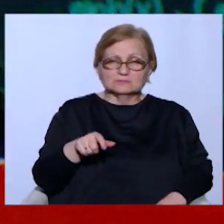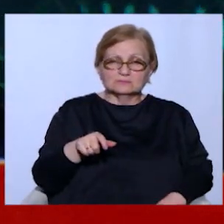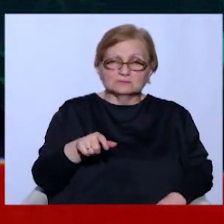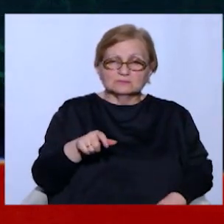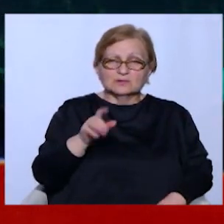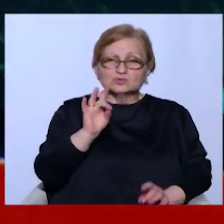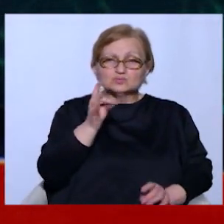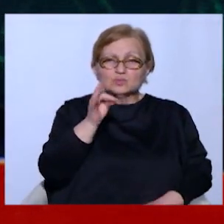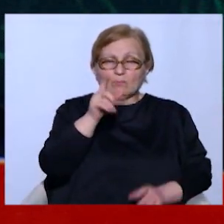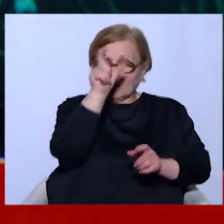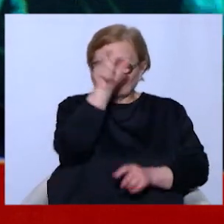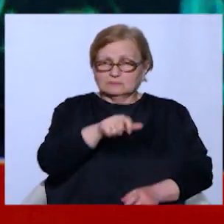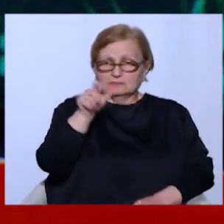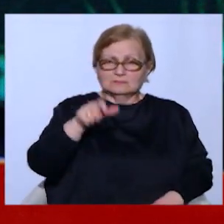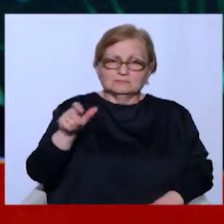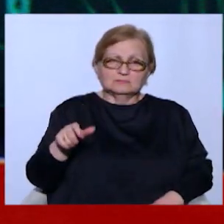ზომა, ხო,